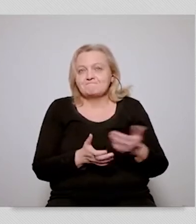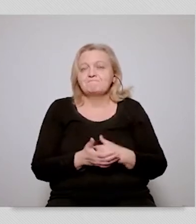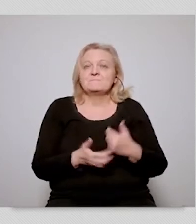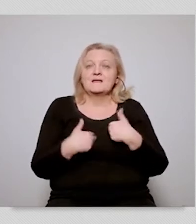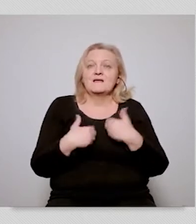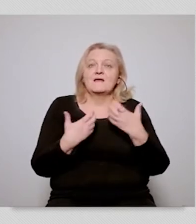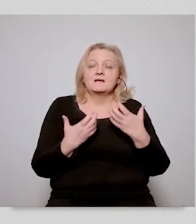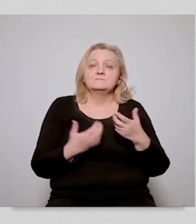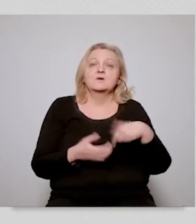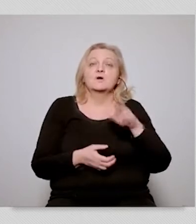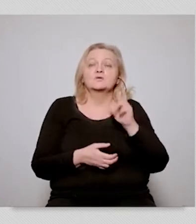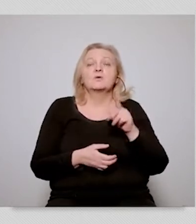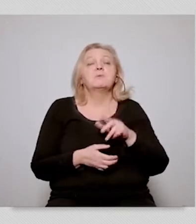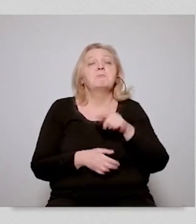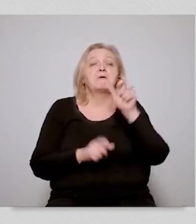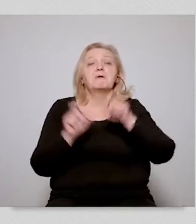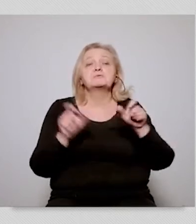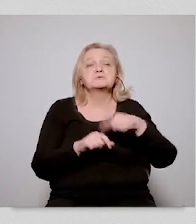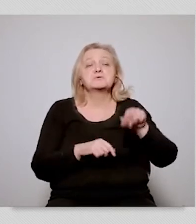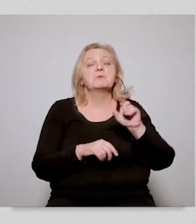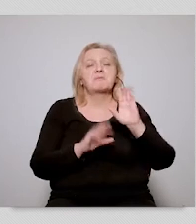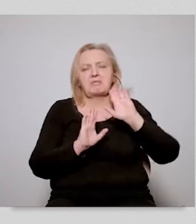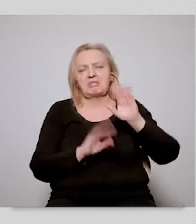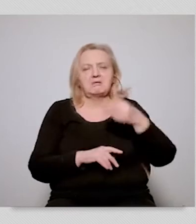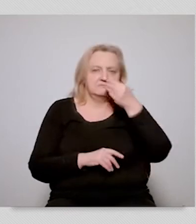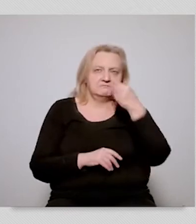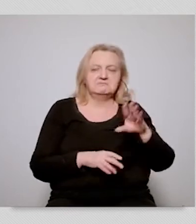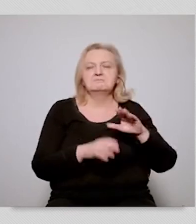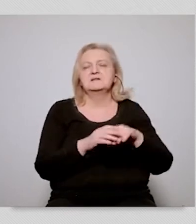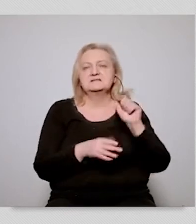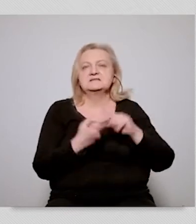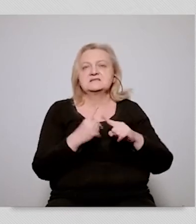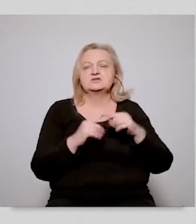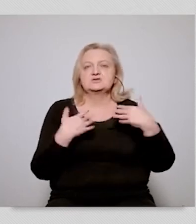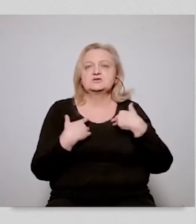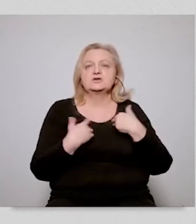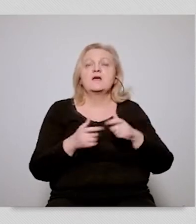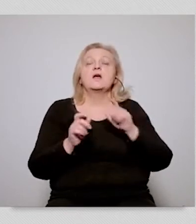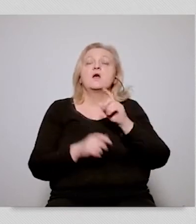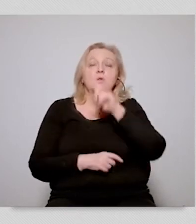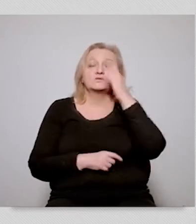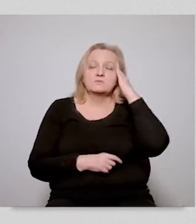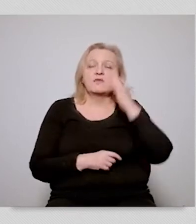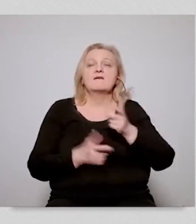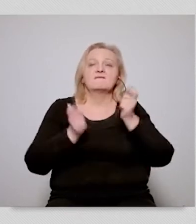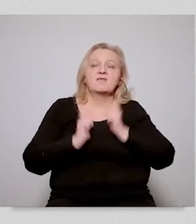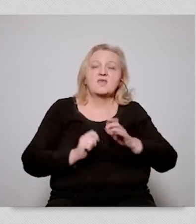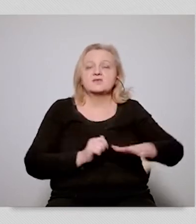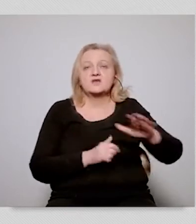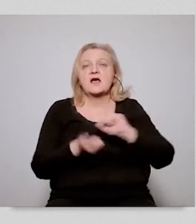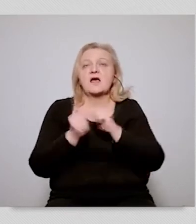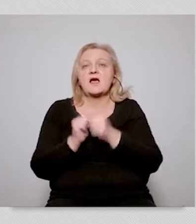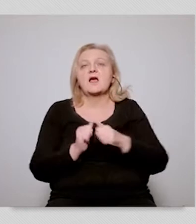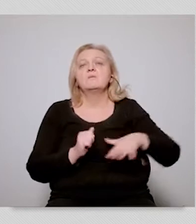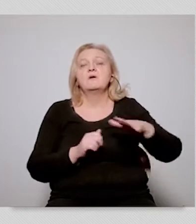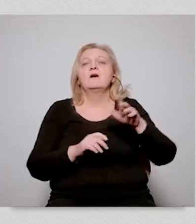Chętnie rezygnują z tego typu stylu życia mieszkańcy prowincji i z niższych klas, ale dlatego, że z nich